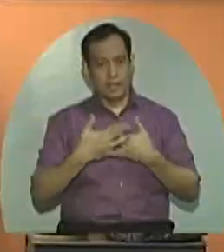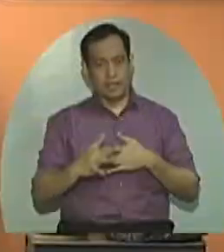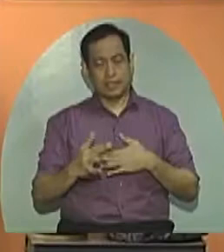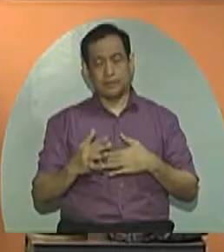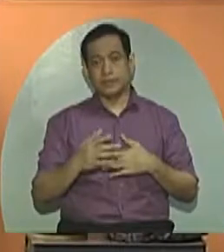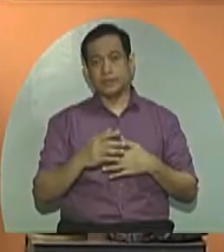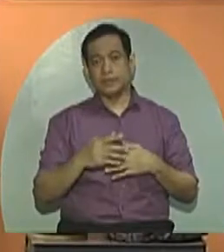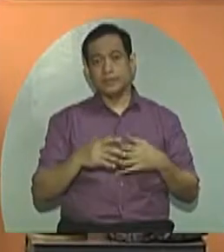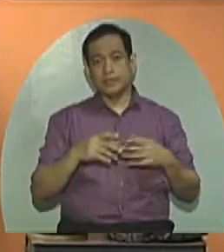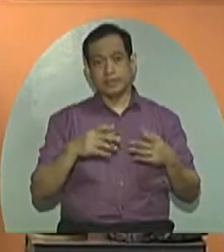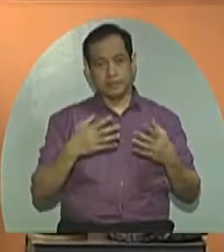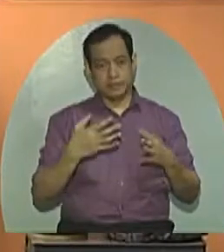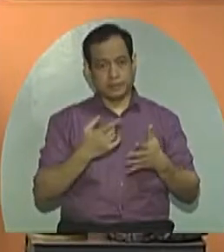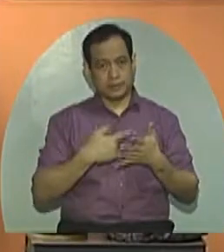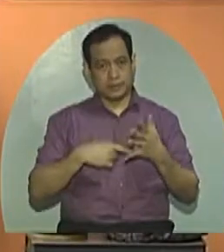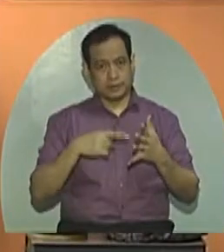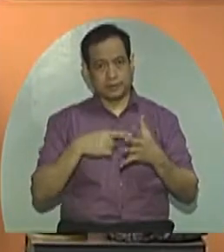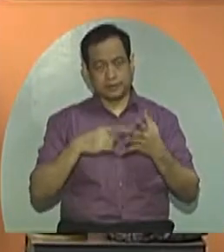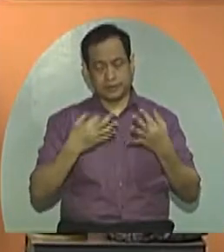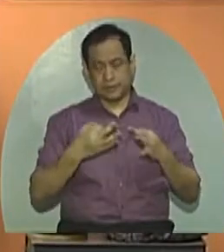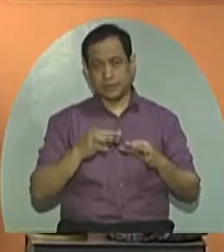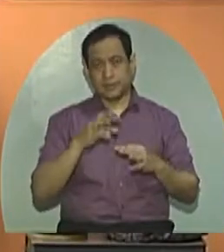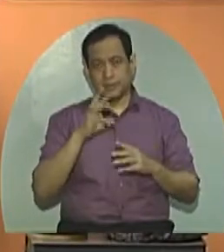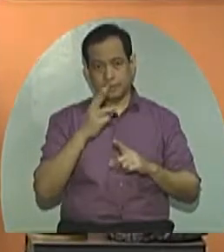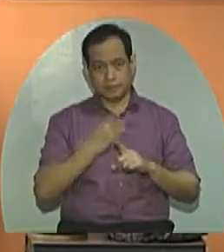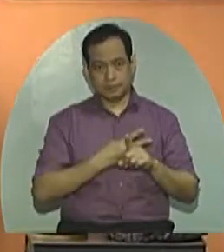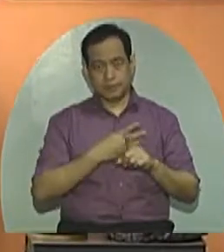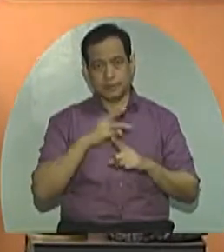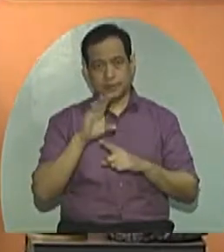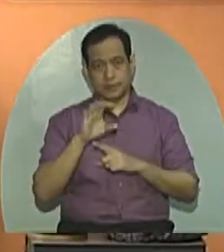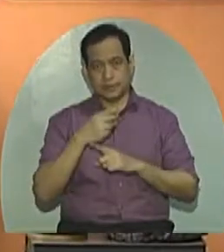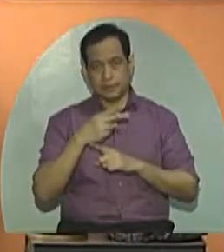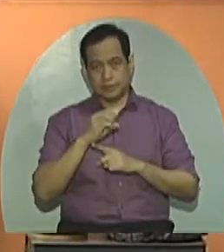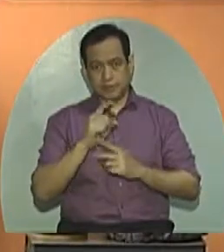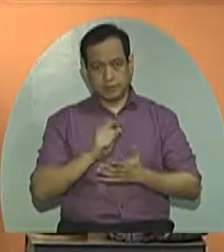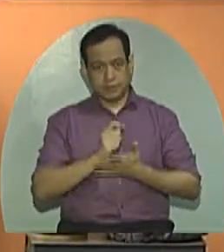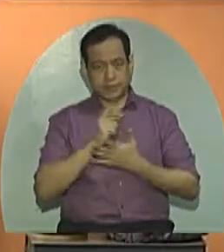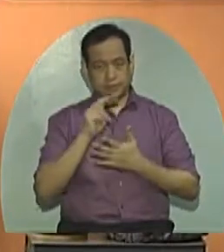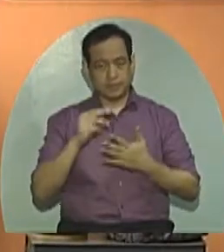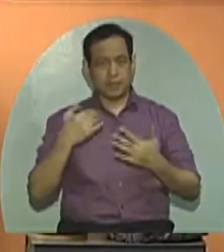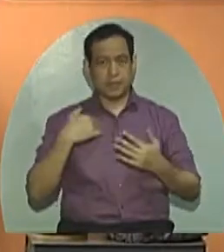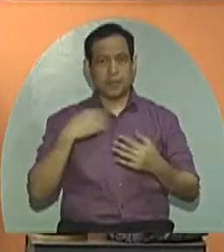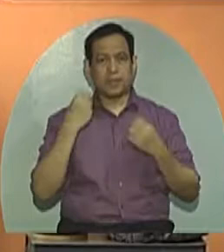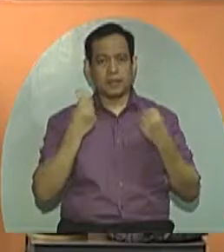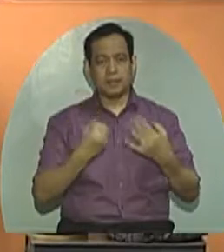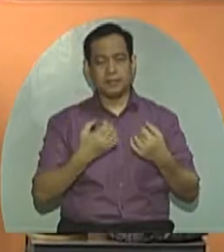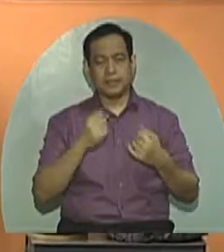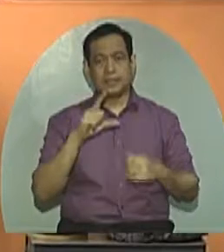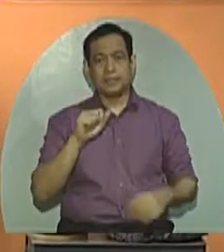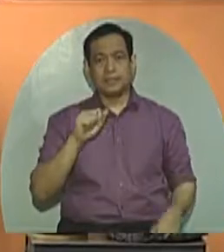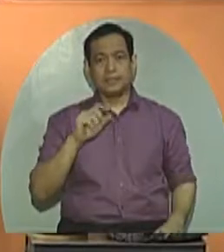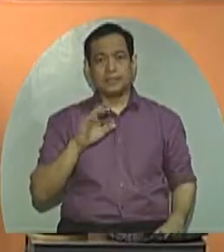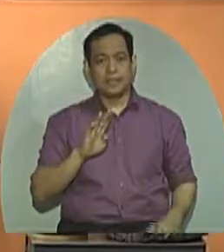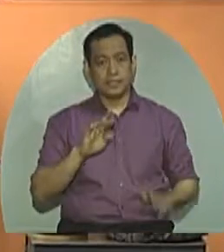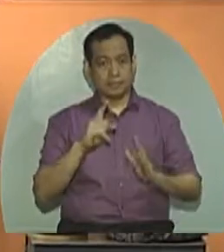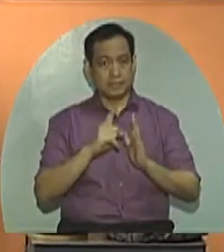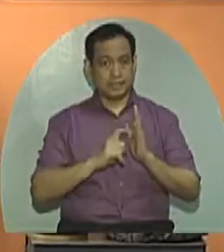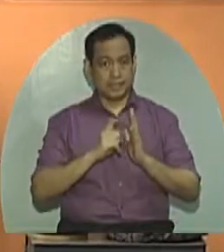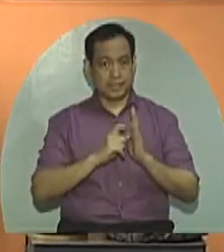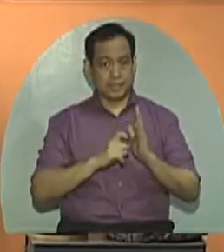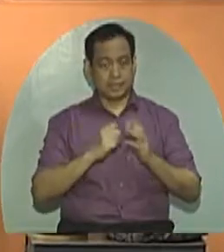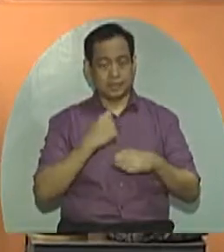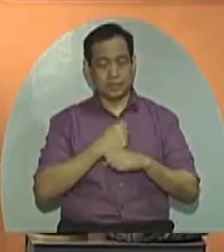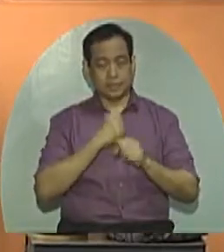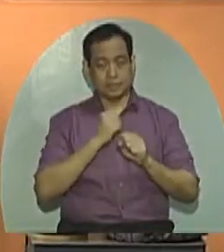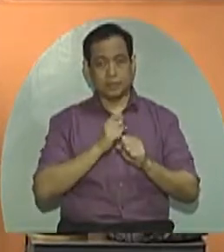Kapag natapos si Xian sa kanyang 6 na buwang chemotherapy, kinakailangan siya sumailalim sa maraming laboratory tests.